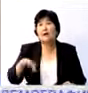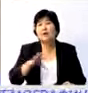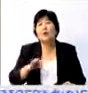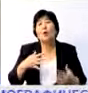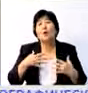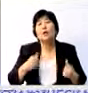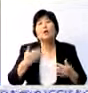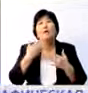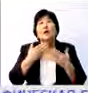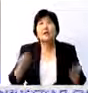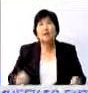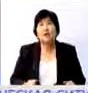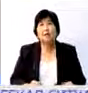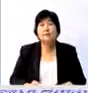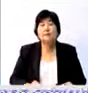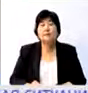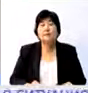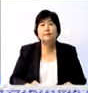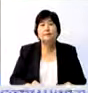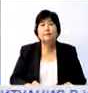здоровье народа.